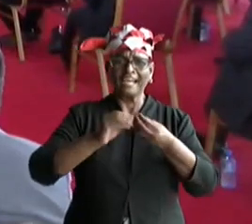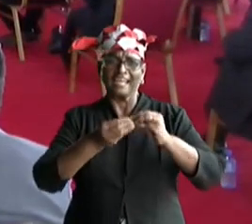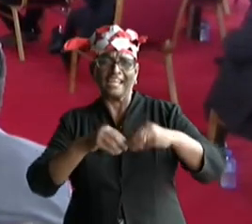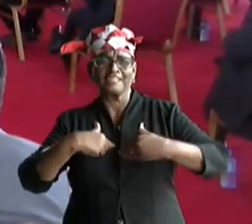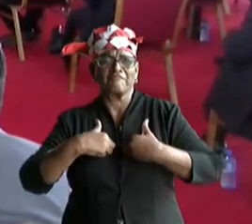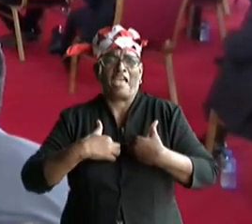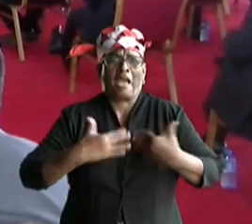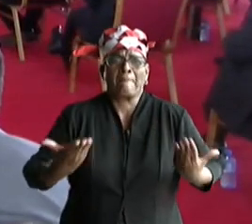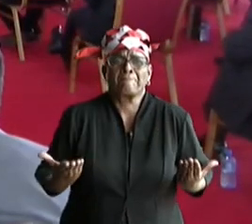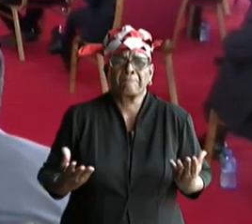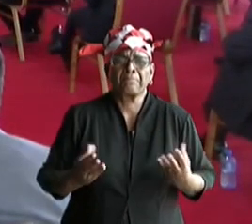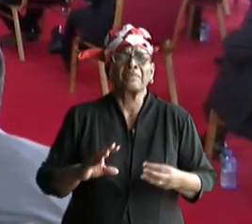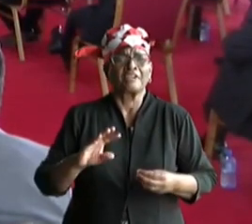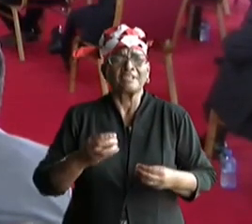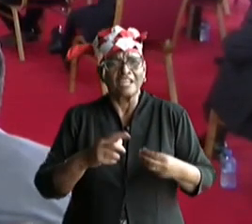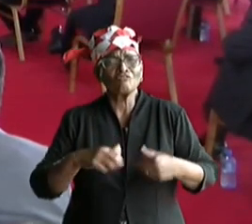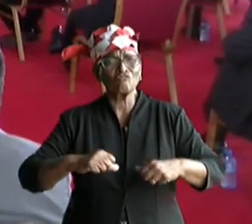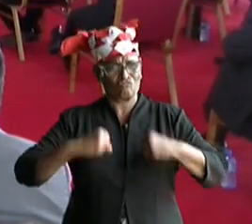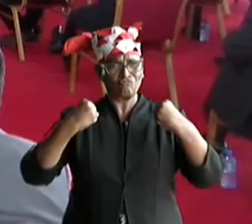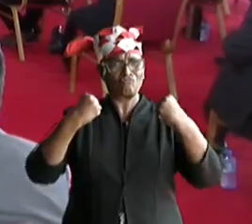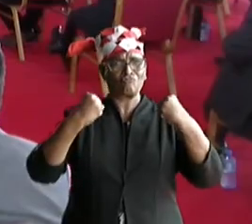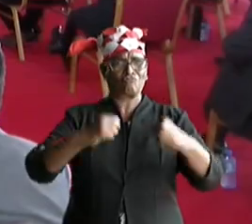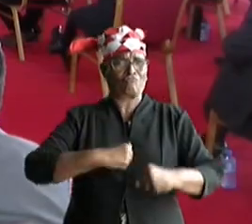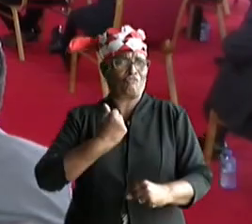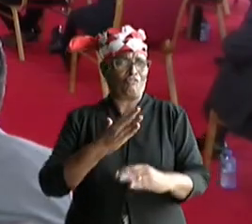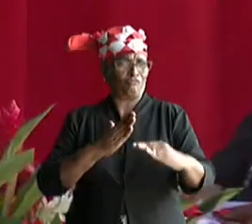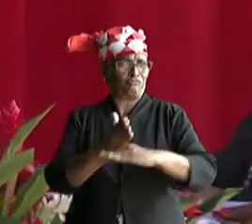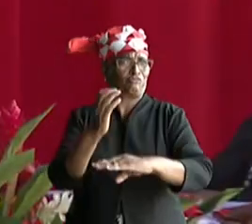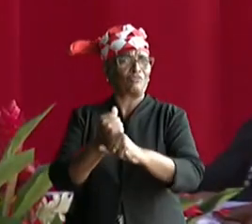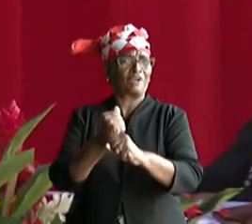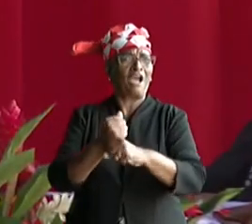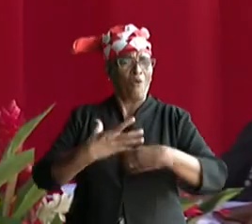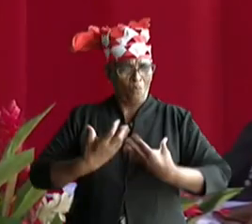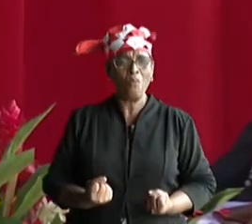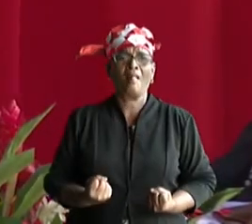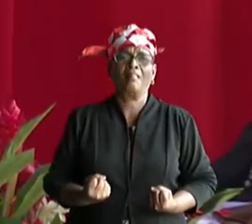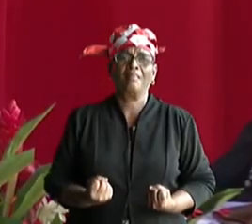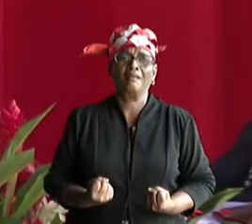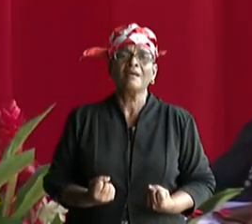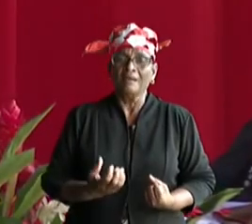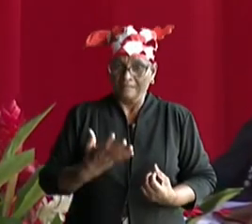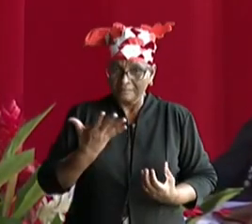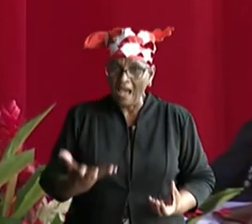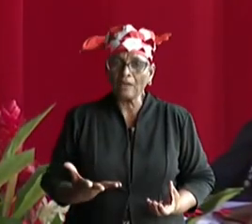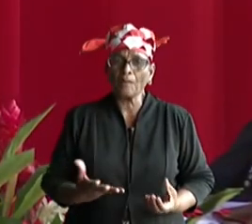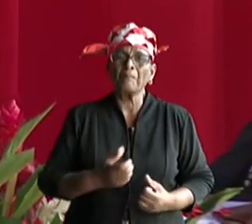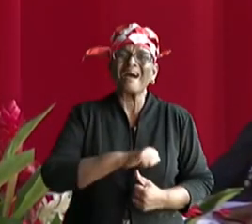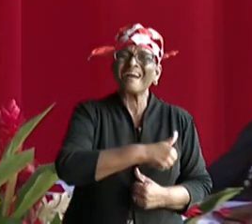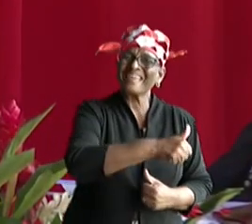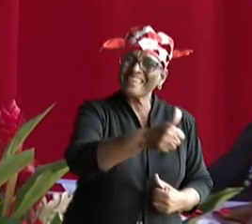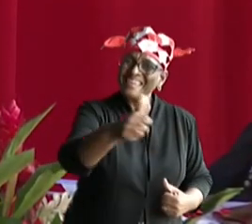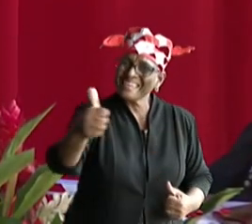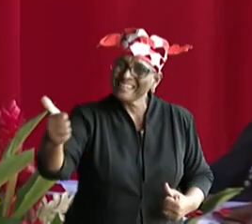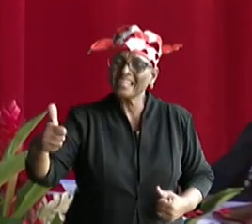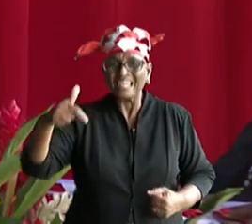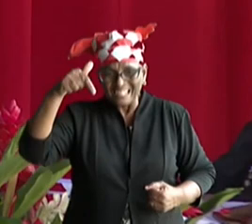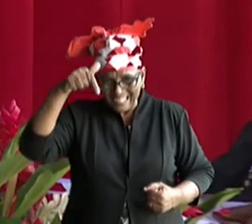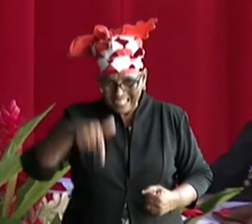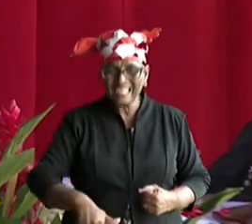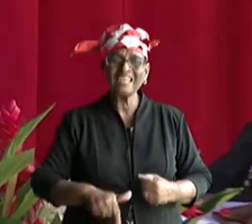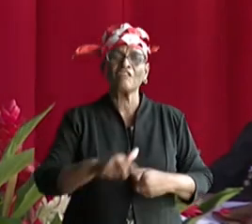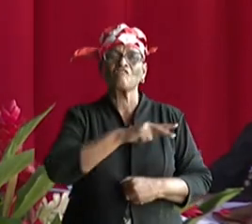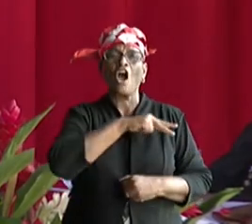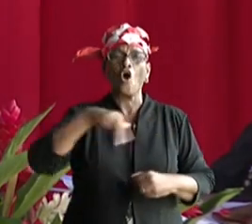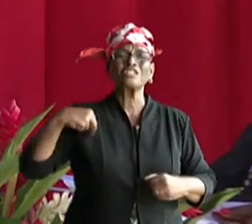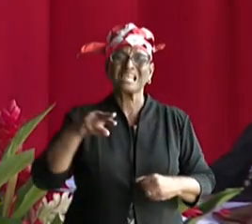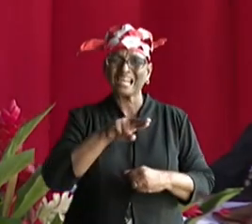creativiteit, durf en moed om verder te kunnen gaan. Hulde daarom aan elke burger van onze